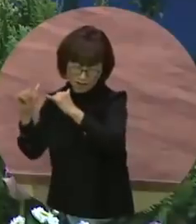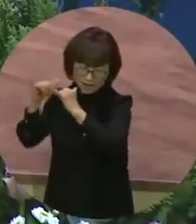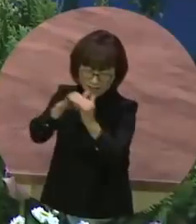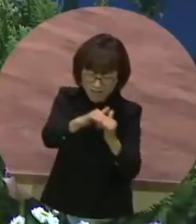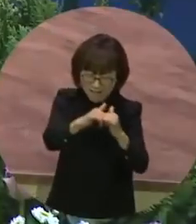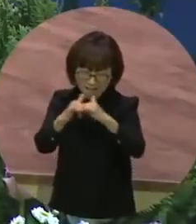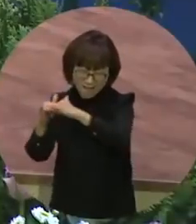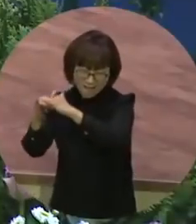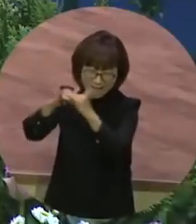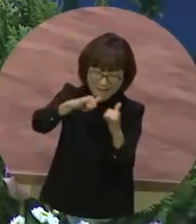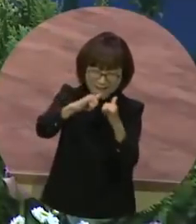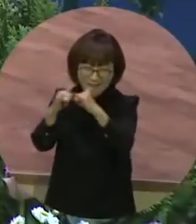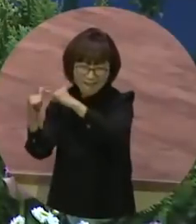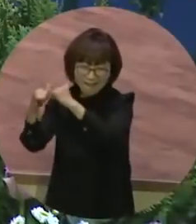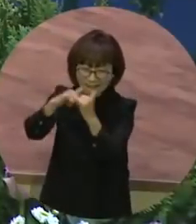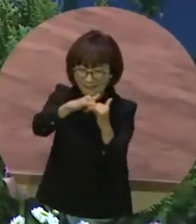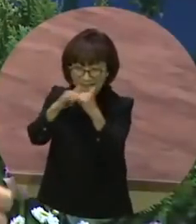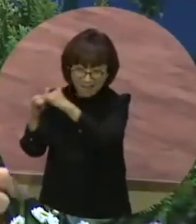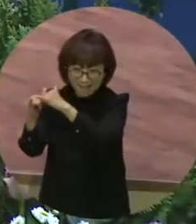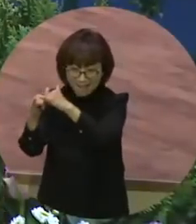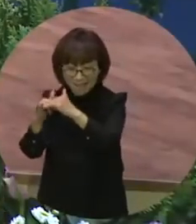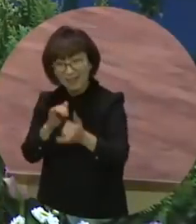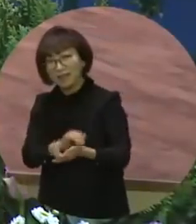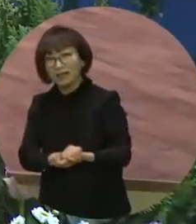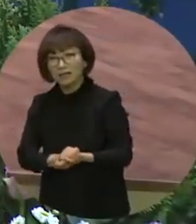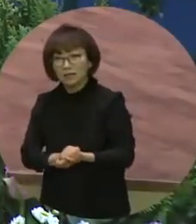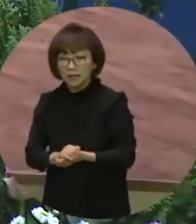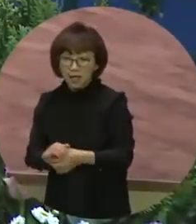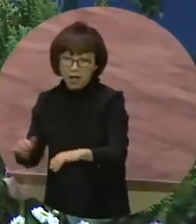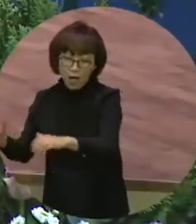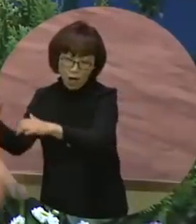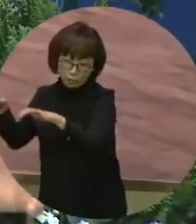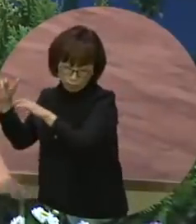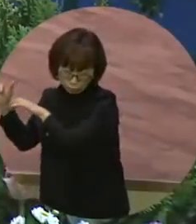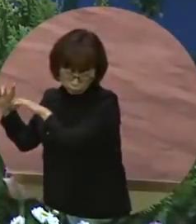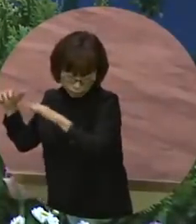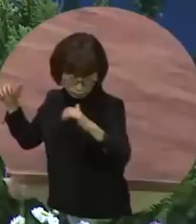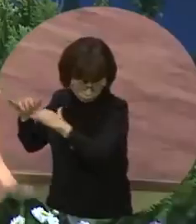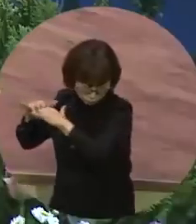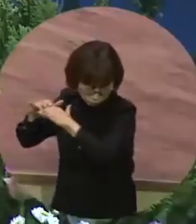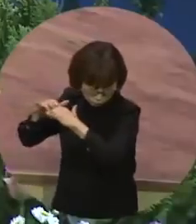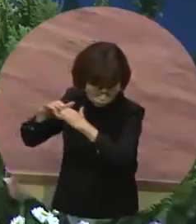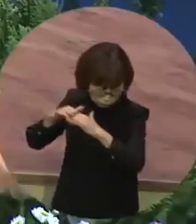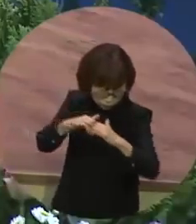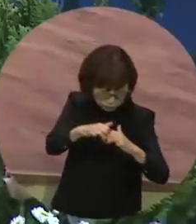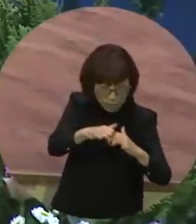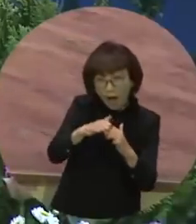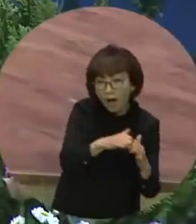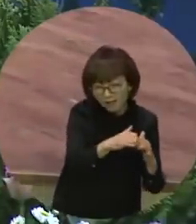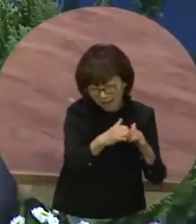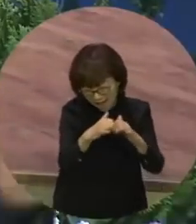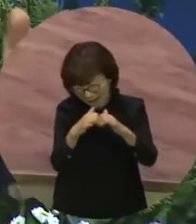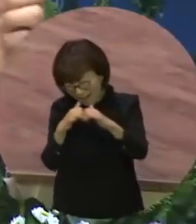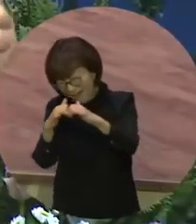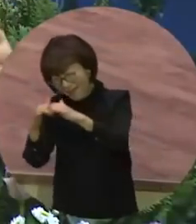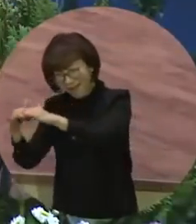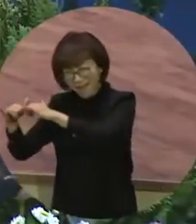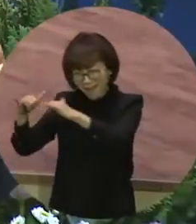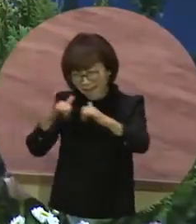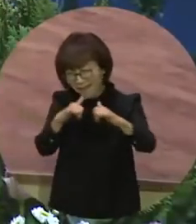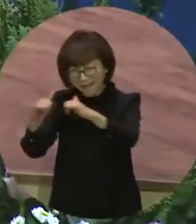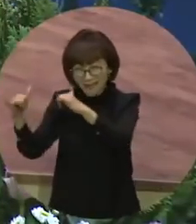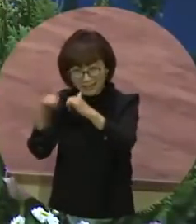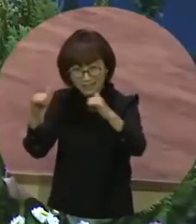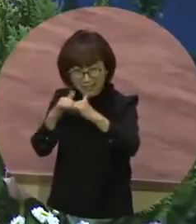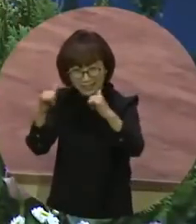뭐 애들 장난 요즘 생각하고 병정놀이죠. 와 밀려갔다가 와 이러고 있는 상황 속에서